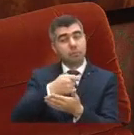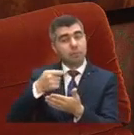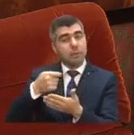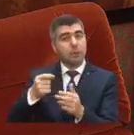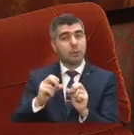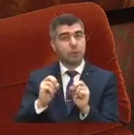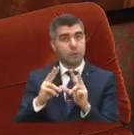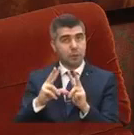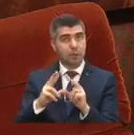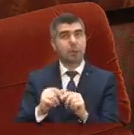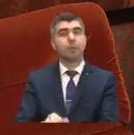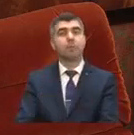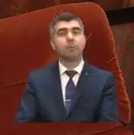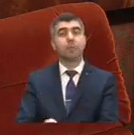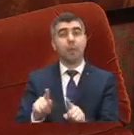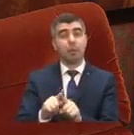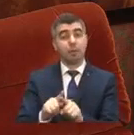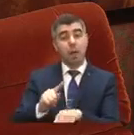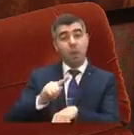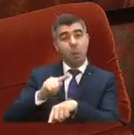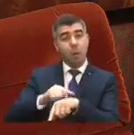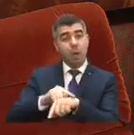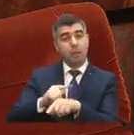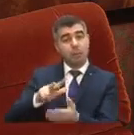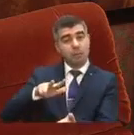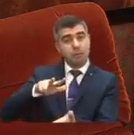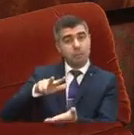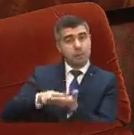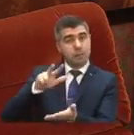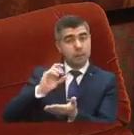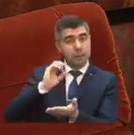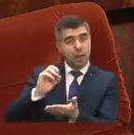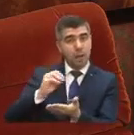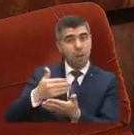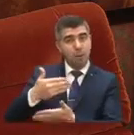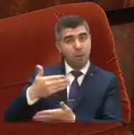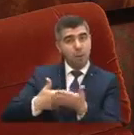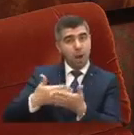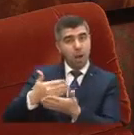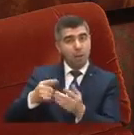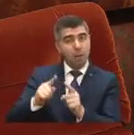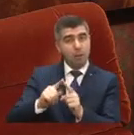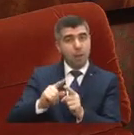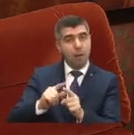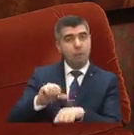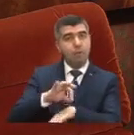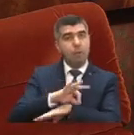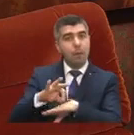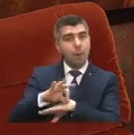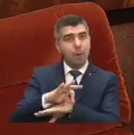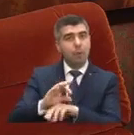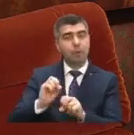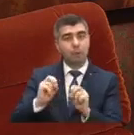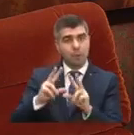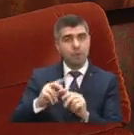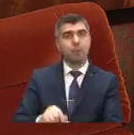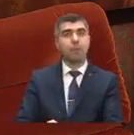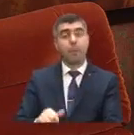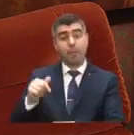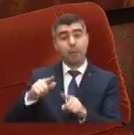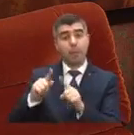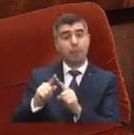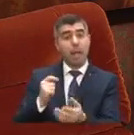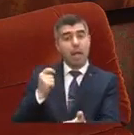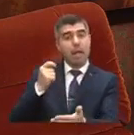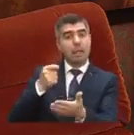البطائق في غضون 10 ايام من التاريخ ديال المصادقه على هذه الوثيقه من عند المركز اللي تيصيفط لها الوثيقه، عندها واحد المجموعه ديال الغرامات،